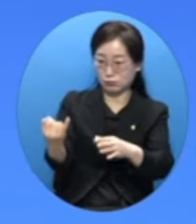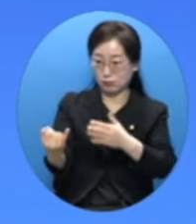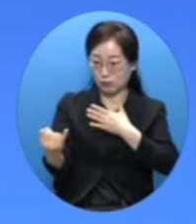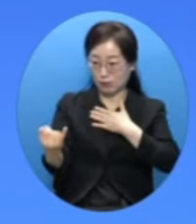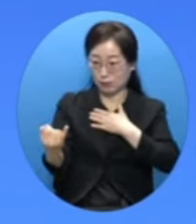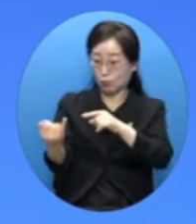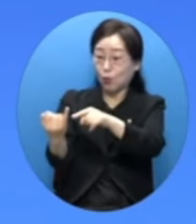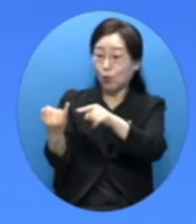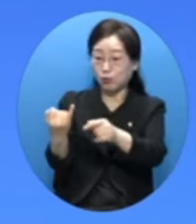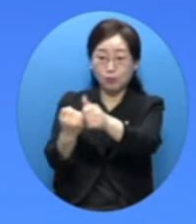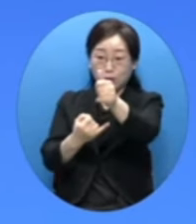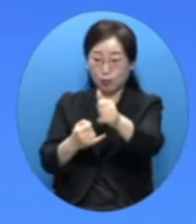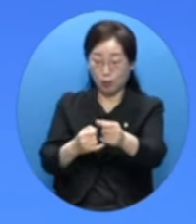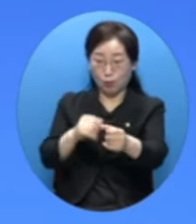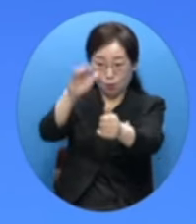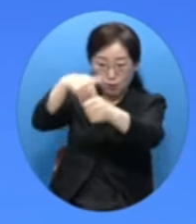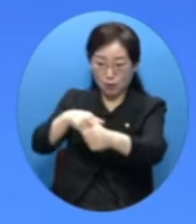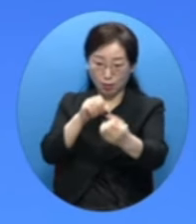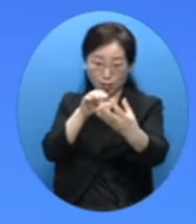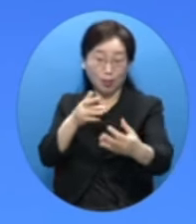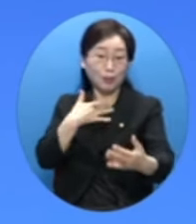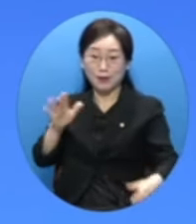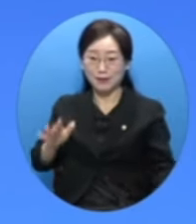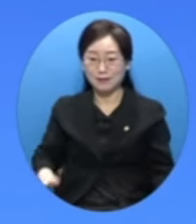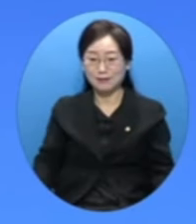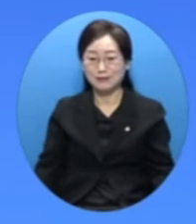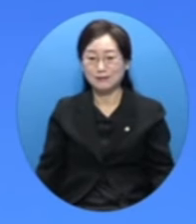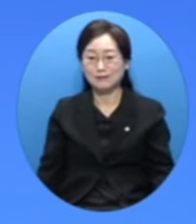당신 남편하고 얘기한 적이 없습니다.